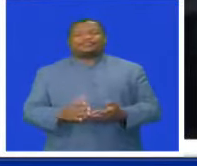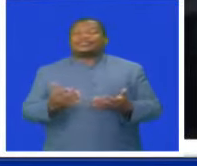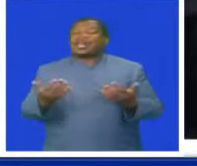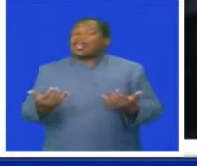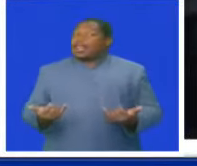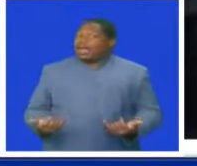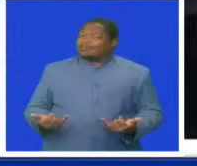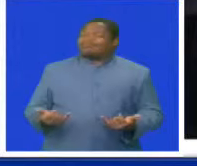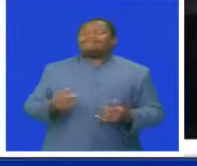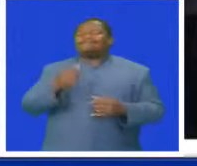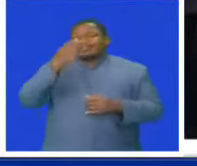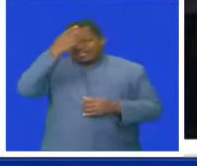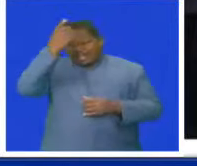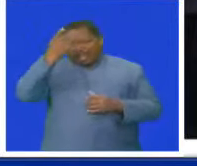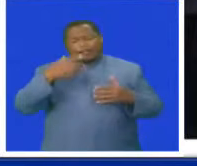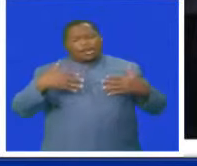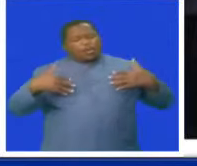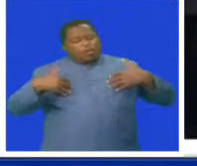timphawu letithite